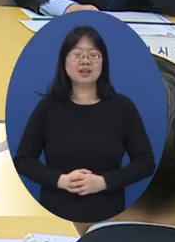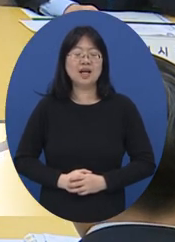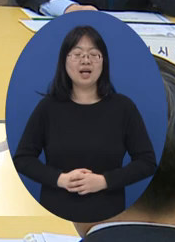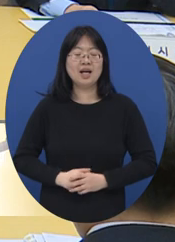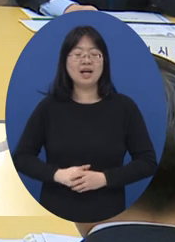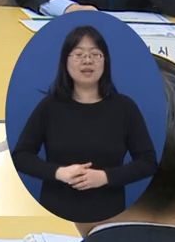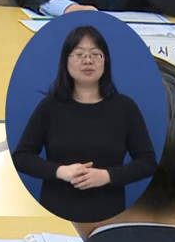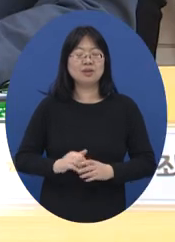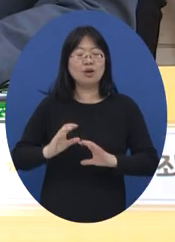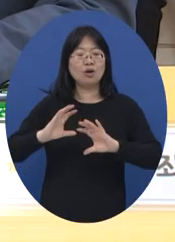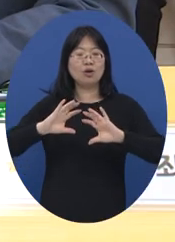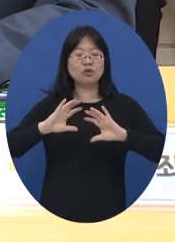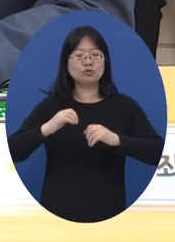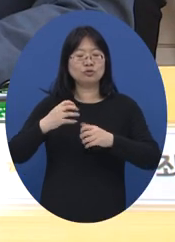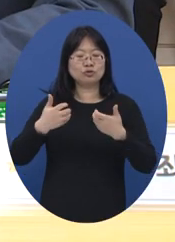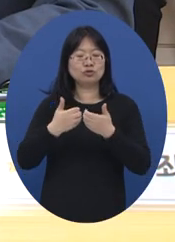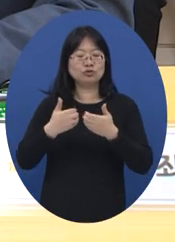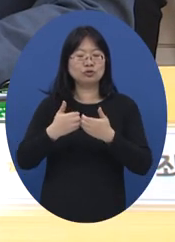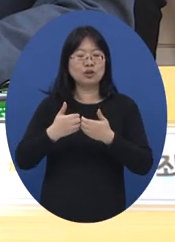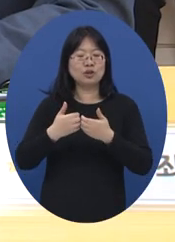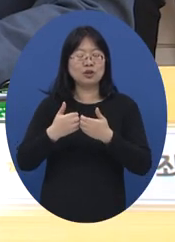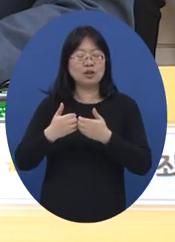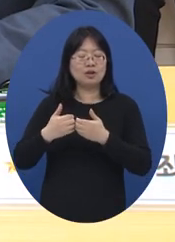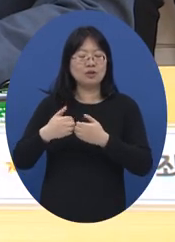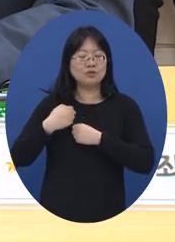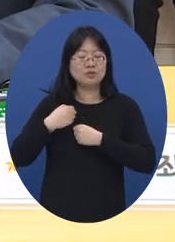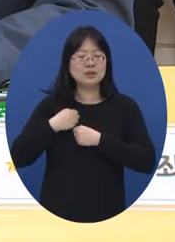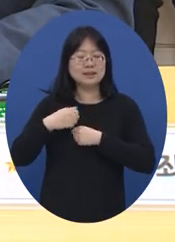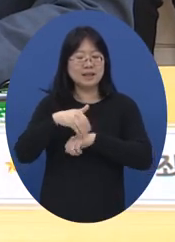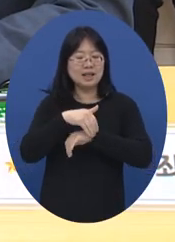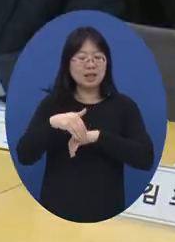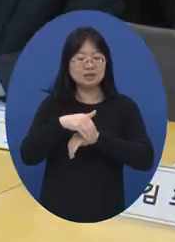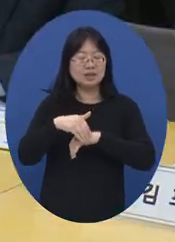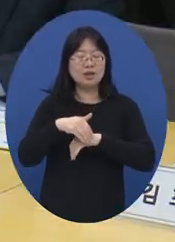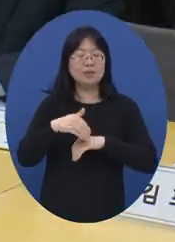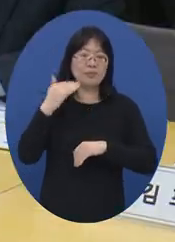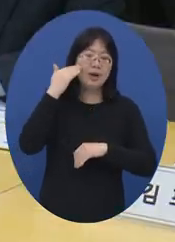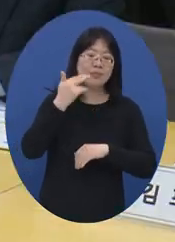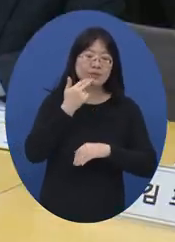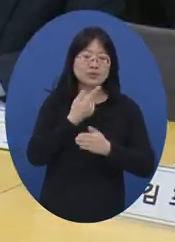작전에 지장이 없는 범위 내에서 불필요한 규제를 완화하고 주민